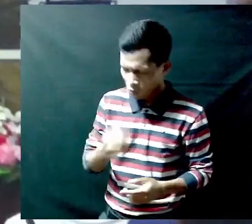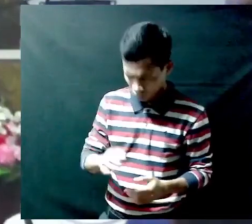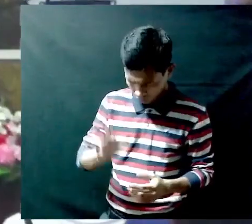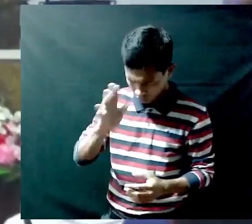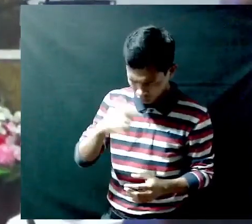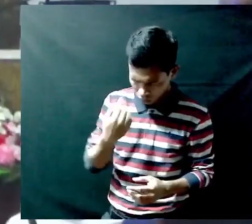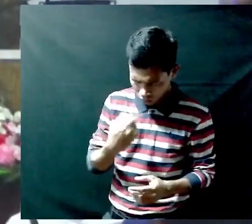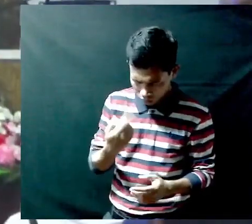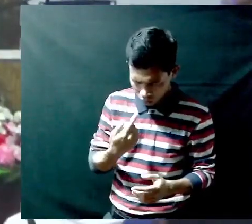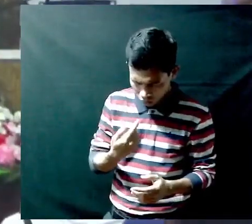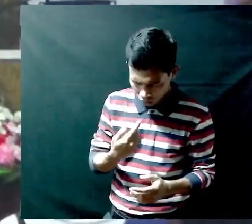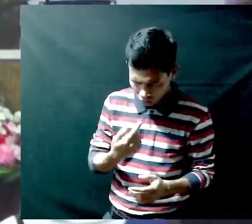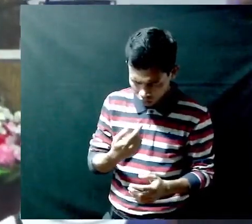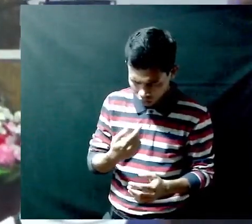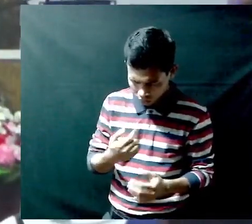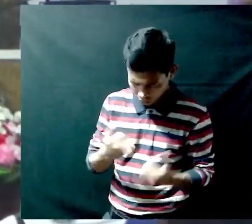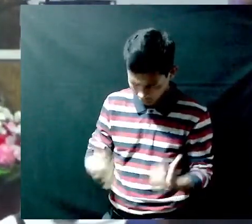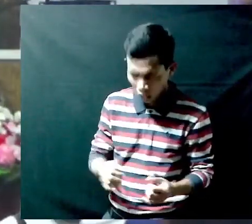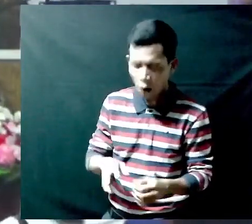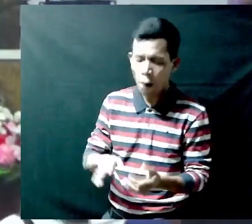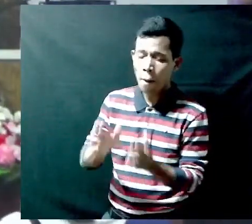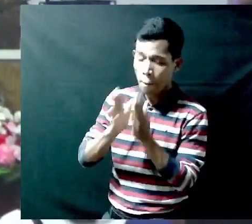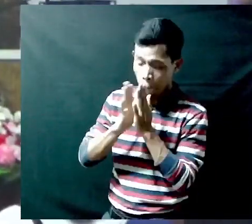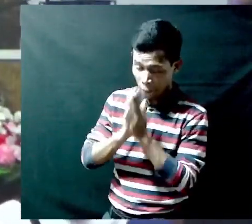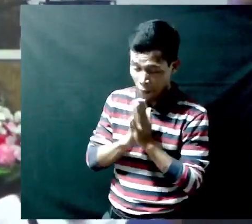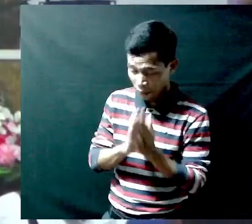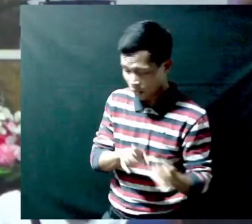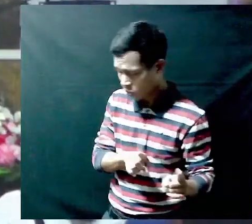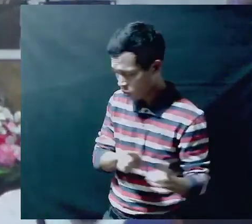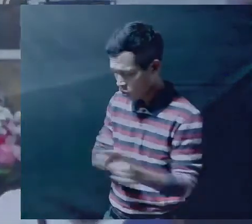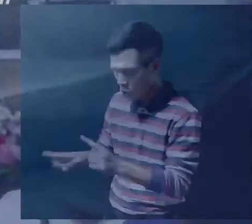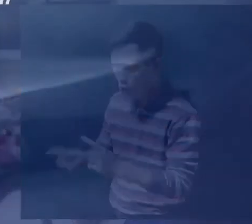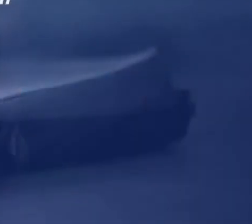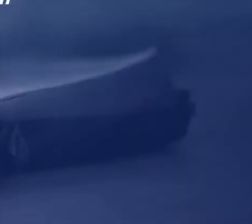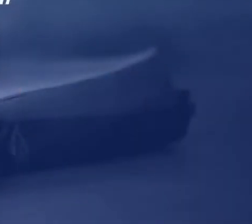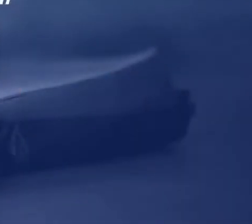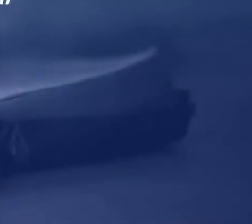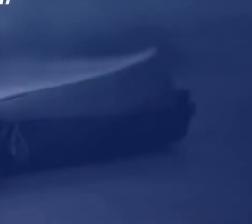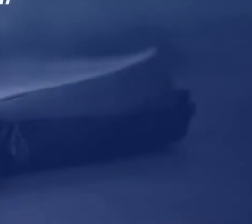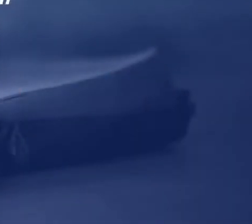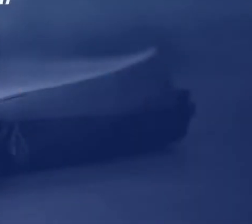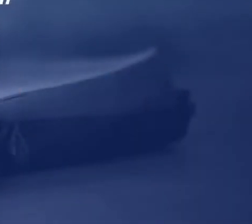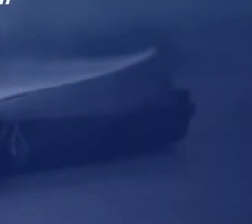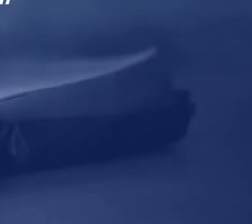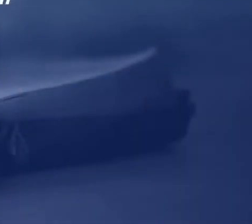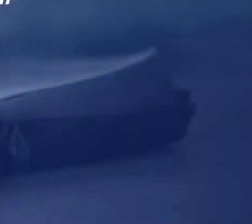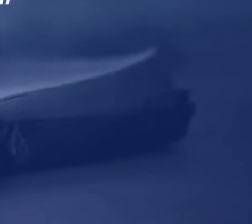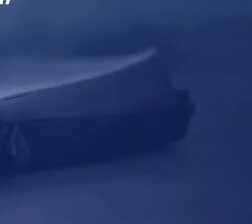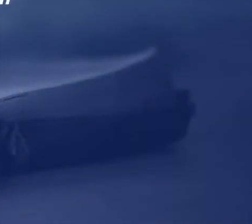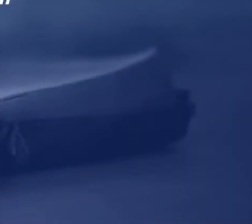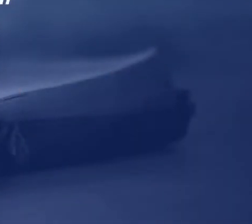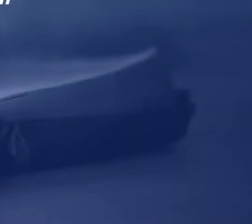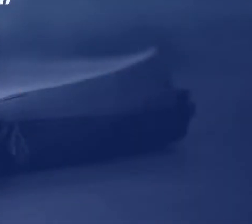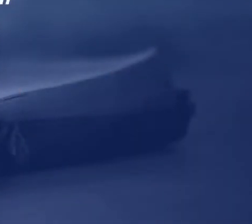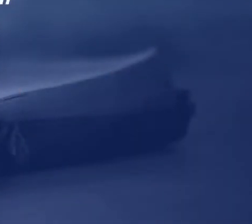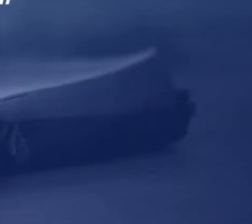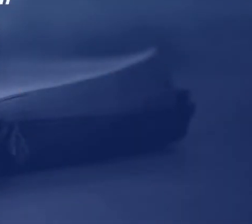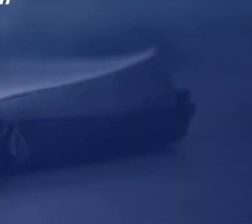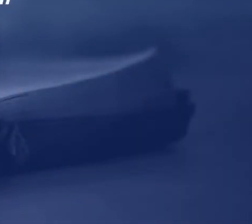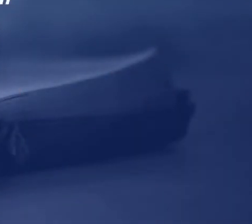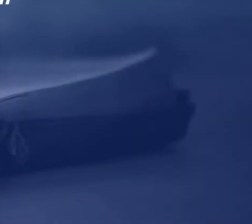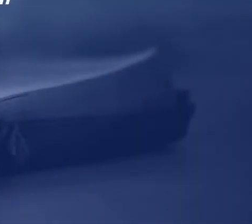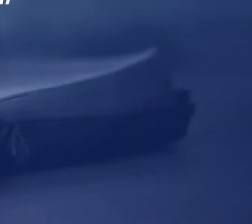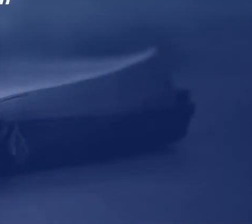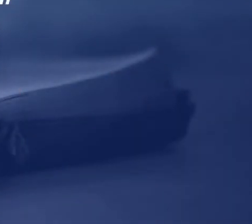around. Why don't you find a place here at the altar and come talk to the Lord? Find a place at the altar and come talk to the Lord. The invitation is open. The piano will